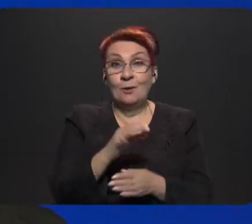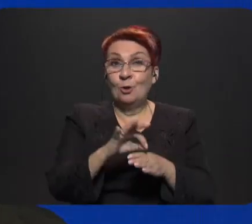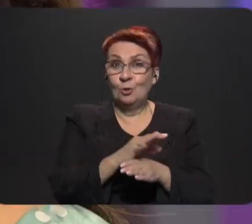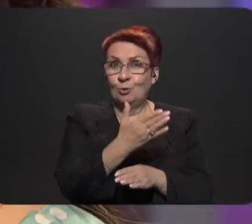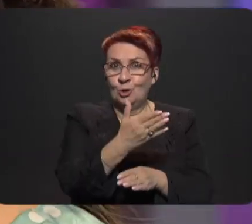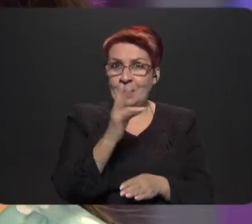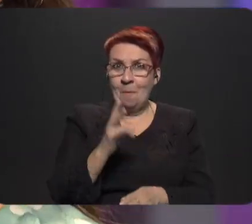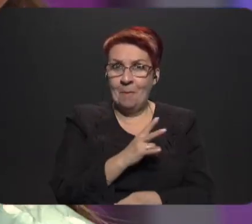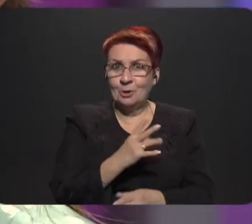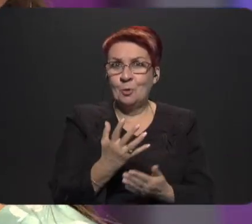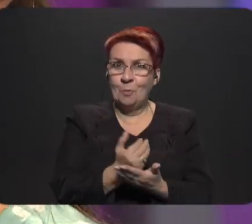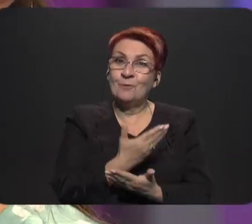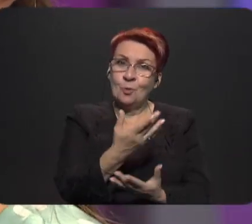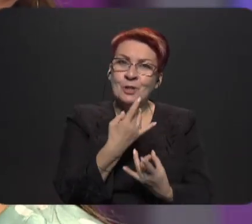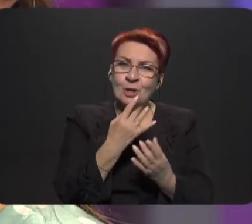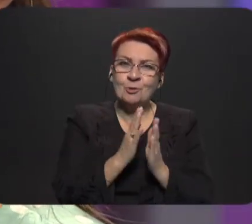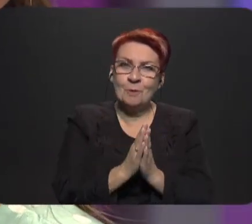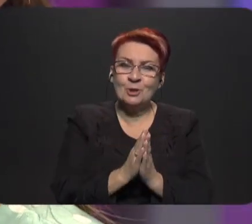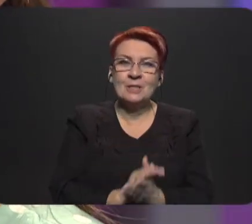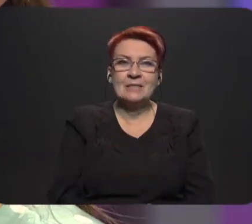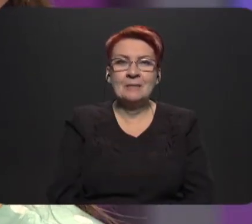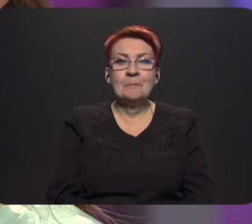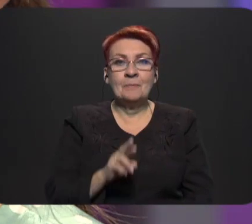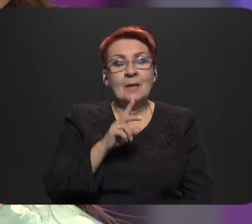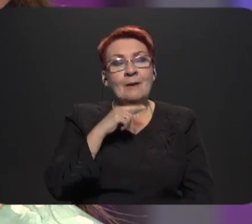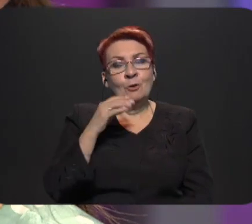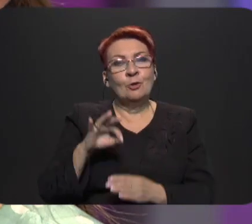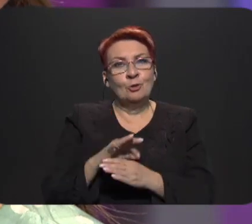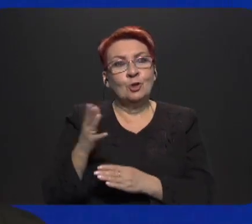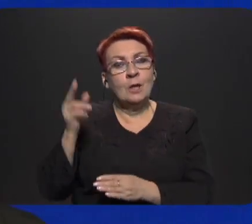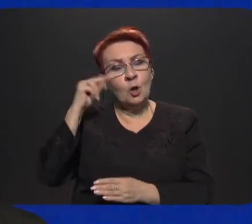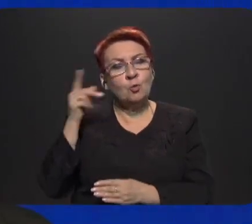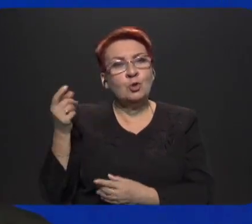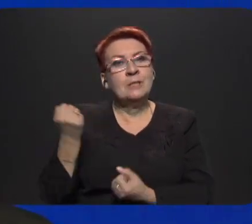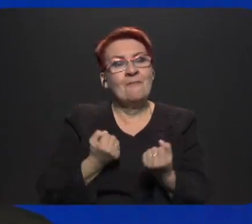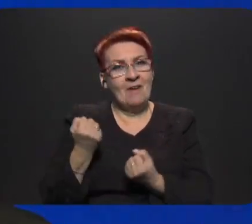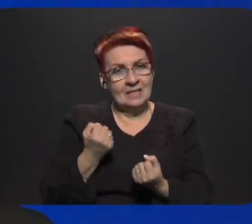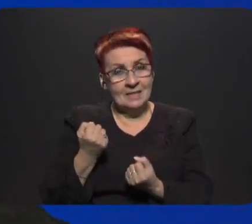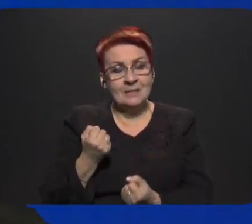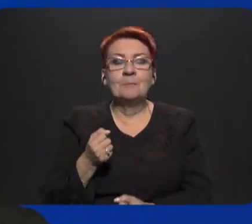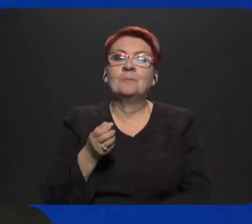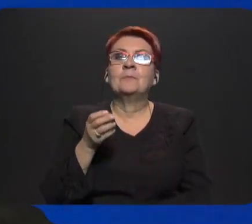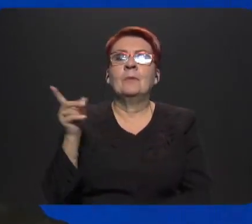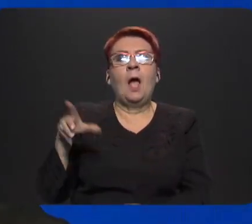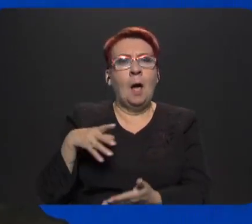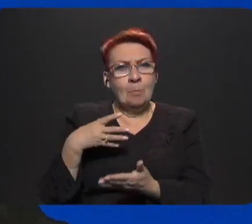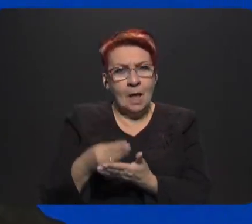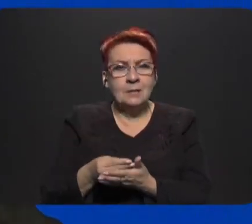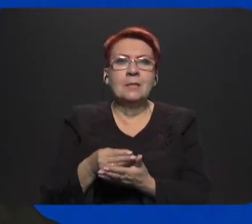супруги так получилось. Вот расскажите. Да, я ей говорю, ну давай научись водить. Она пошла, все